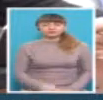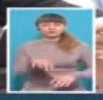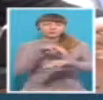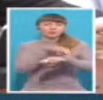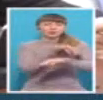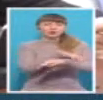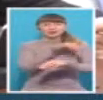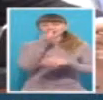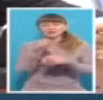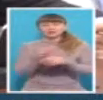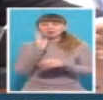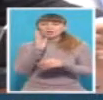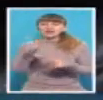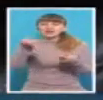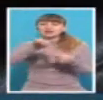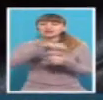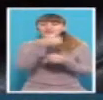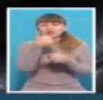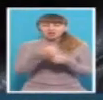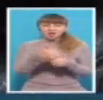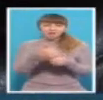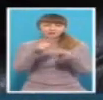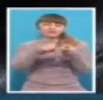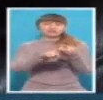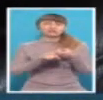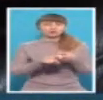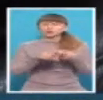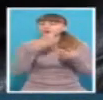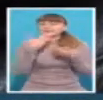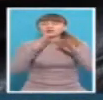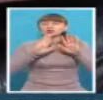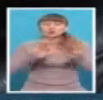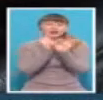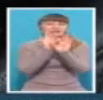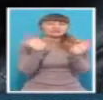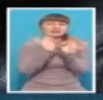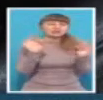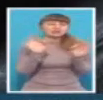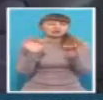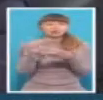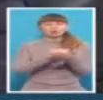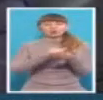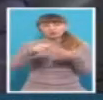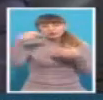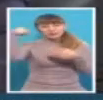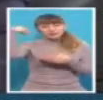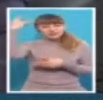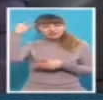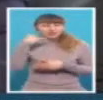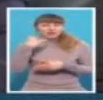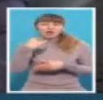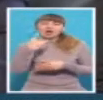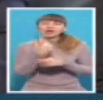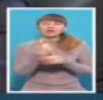енгізілмек. Қазагра жүйесі арқылы былтыр небәрі 45 миллиард теңгеге 40 жоба іске асқан. Бұл құны 61 миллиард